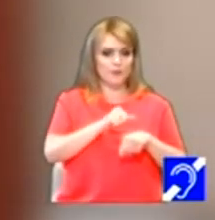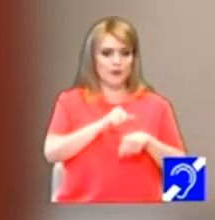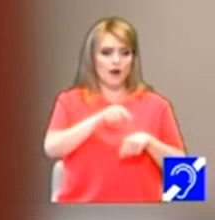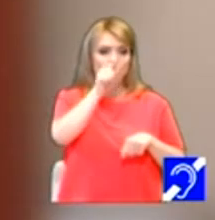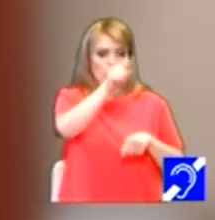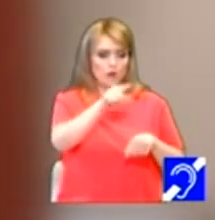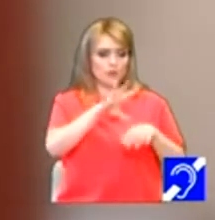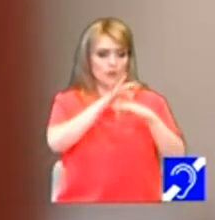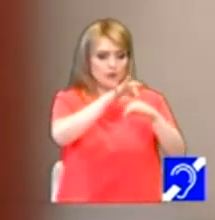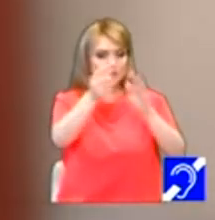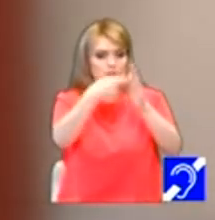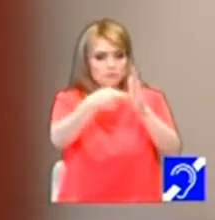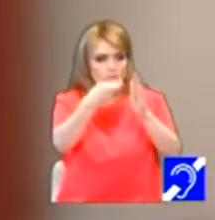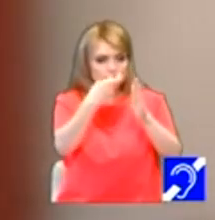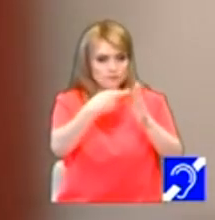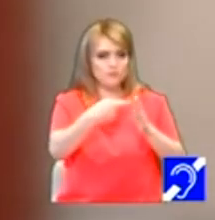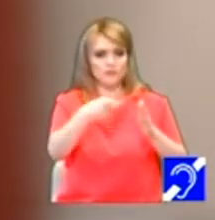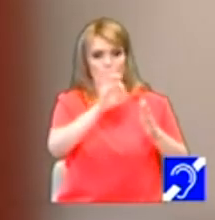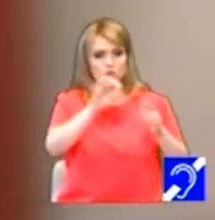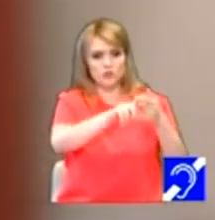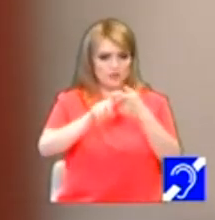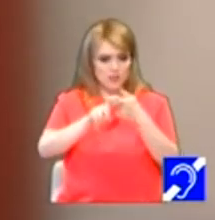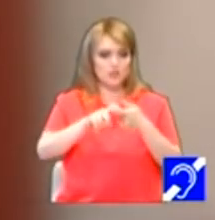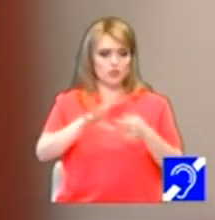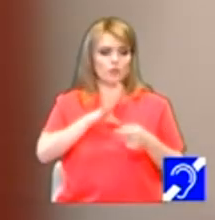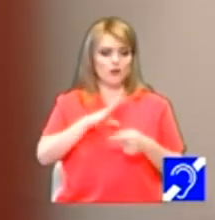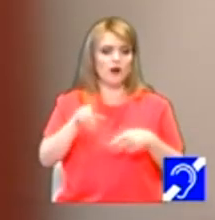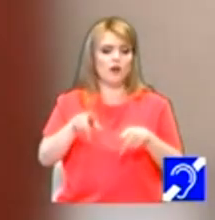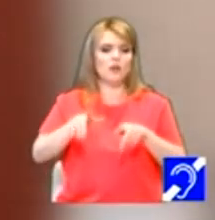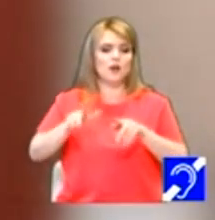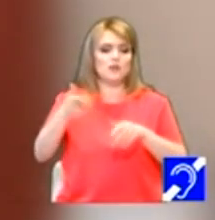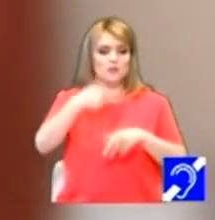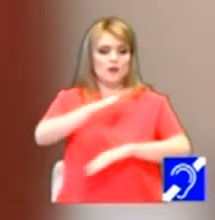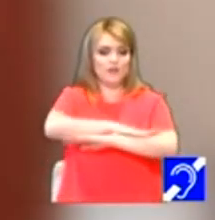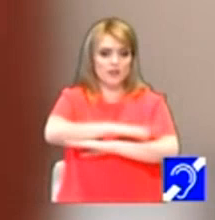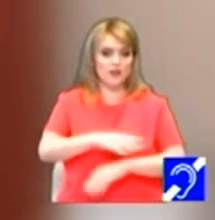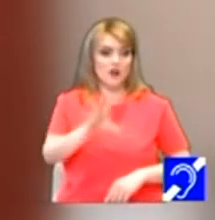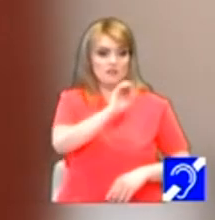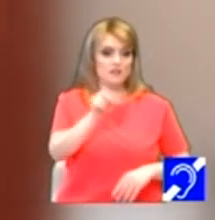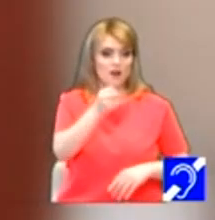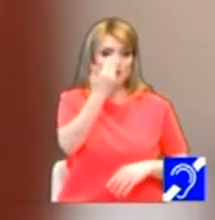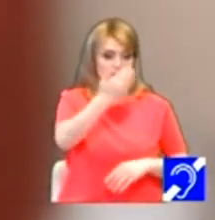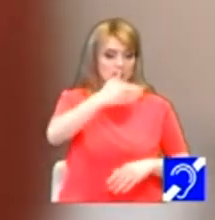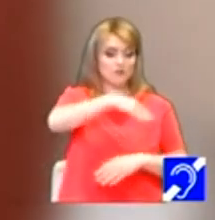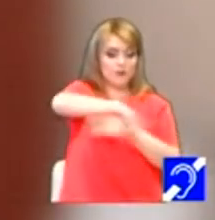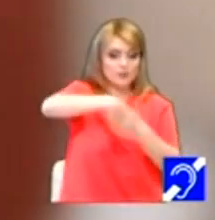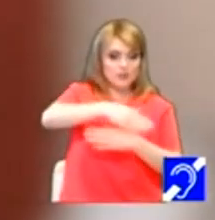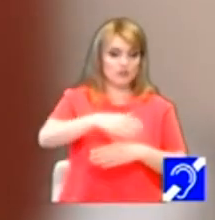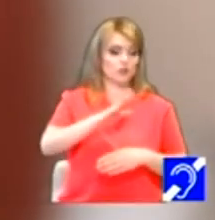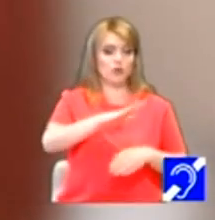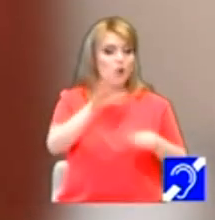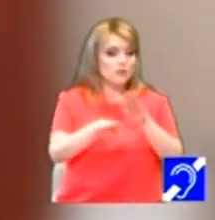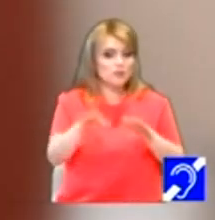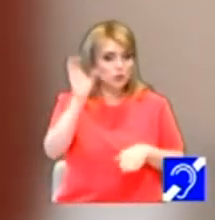au fost audiați pe marginea acțiunilor care au fost admise pentru acțiunile cu caracter violent, pentru